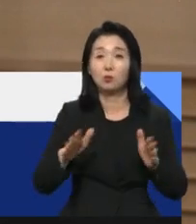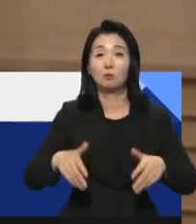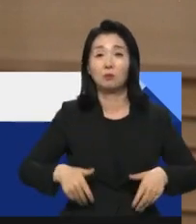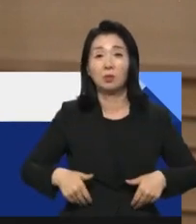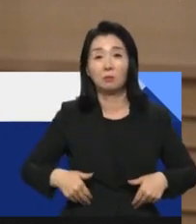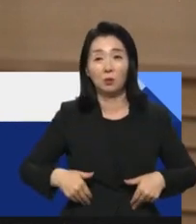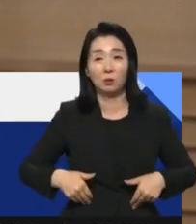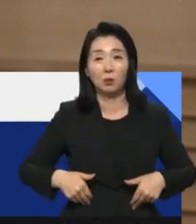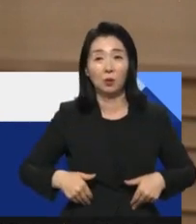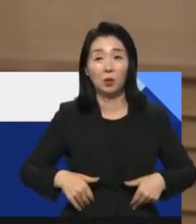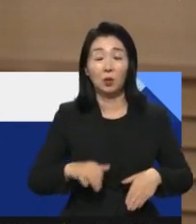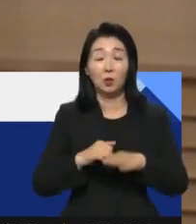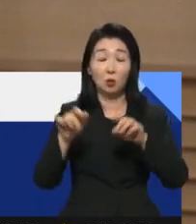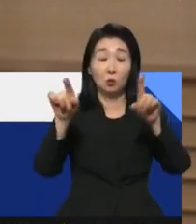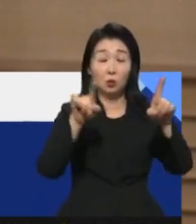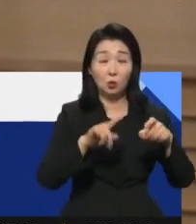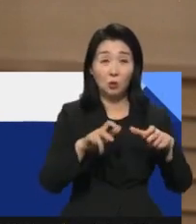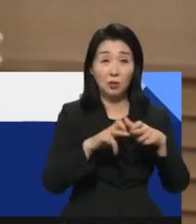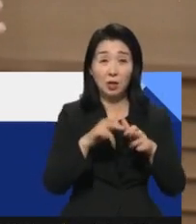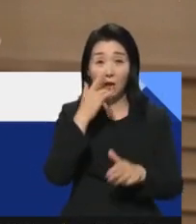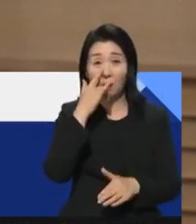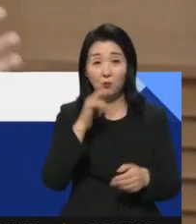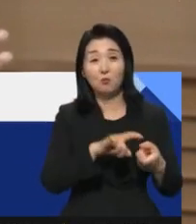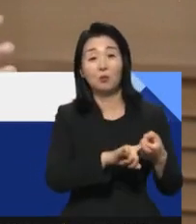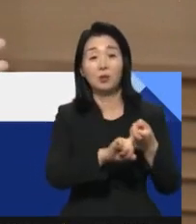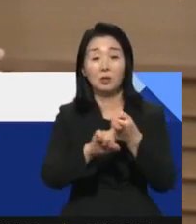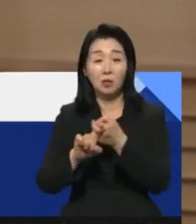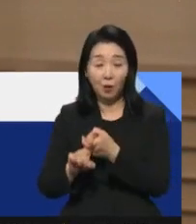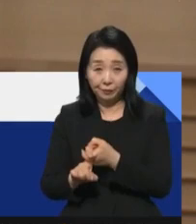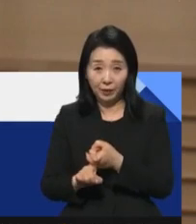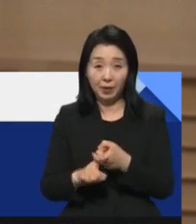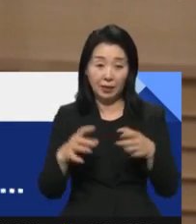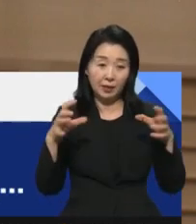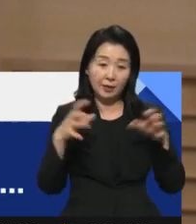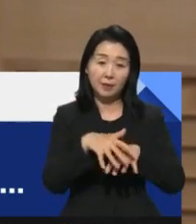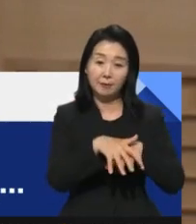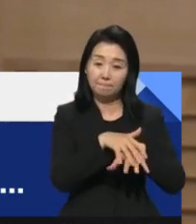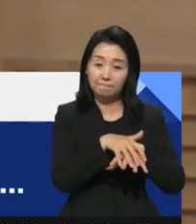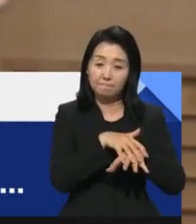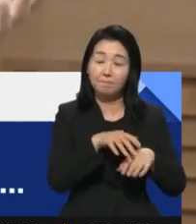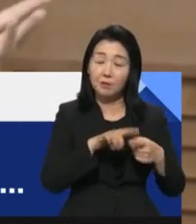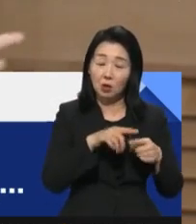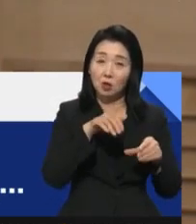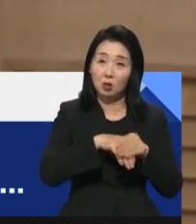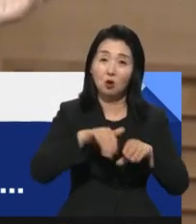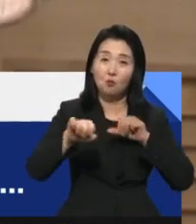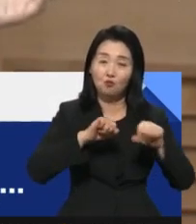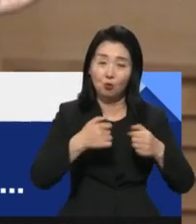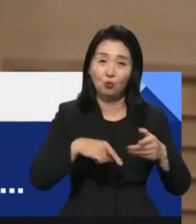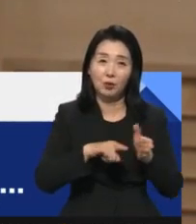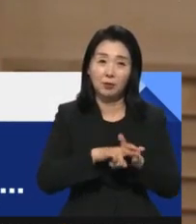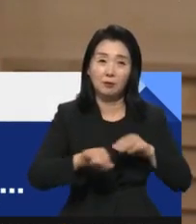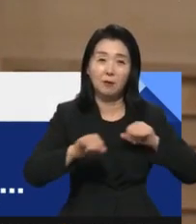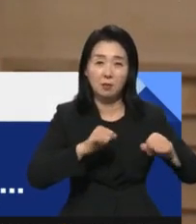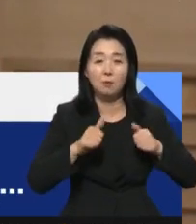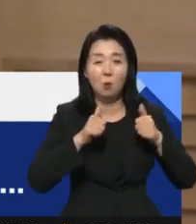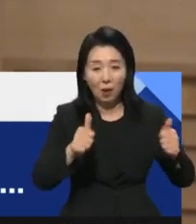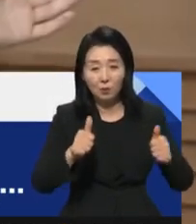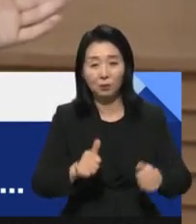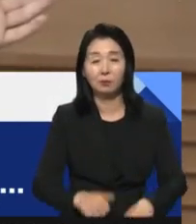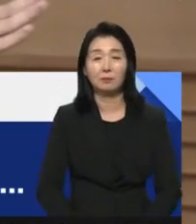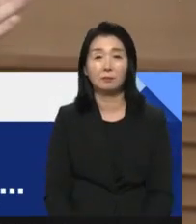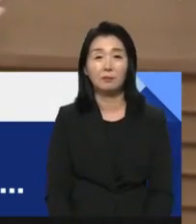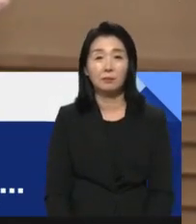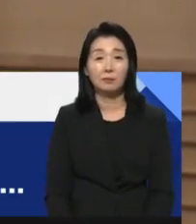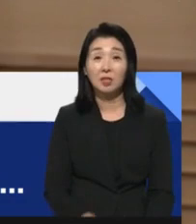해서 이제 전국 장애인 부모 연대라는 시민단체가 조직적으로 선거운동을 위해서 뛰었다는 걸 인정을 하는 겁니다.